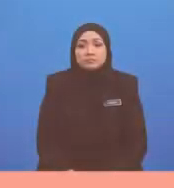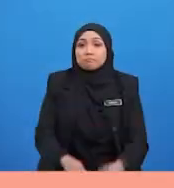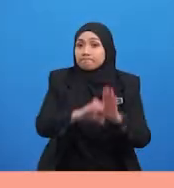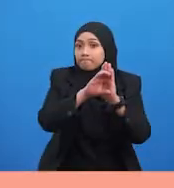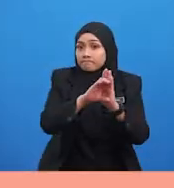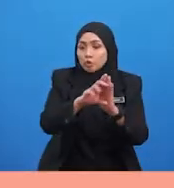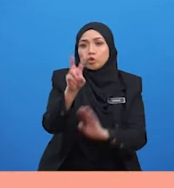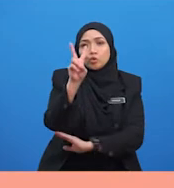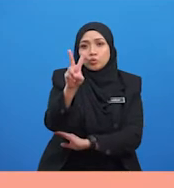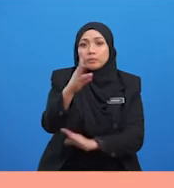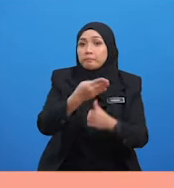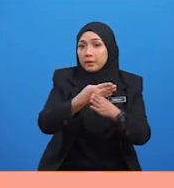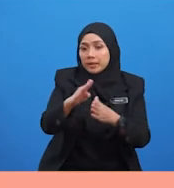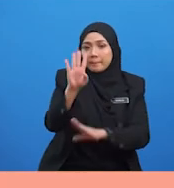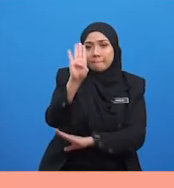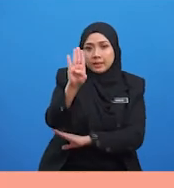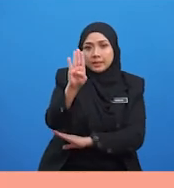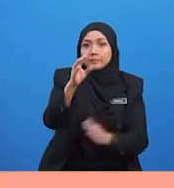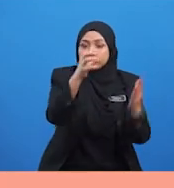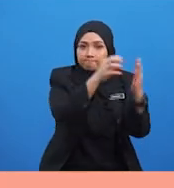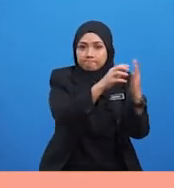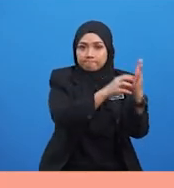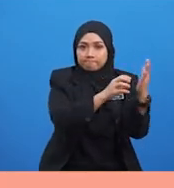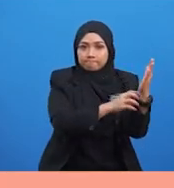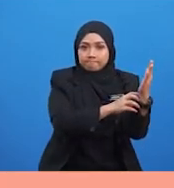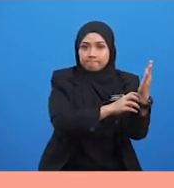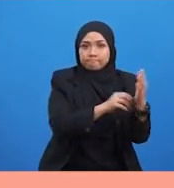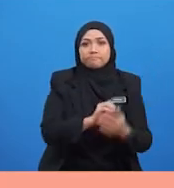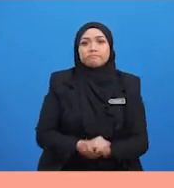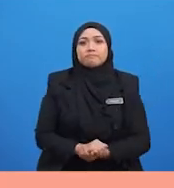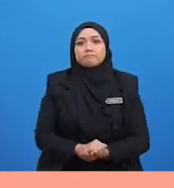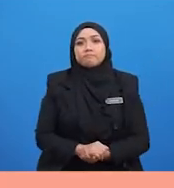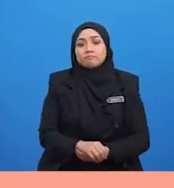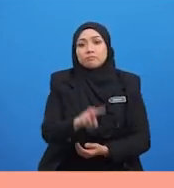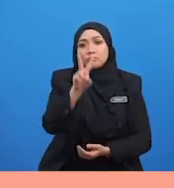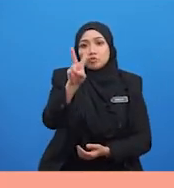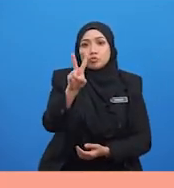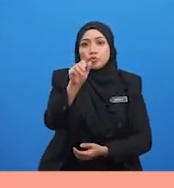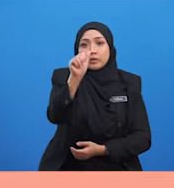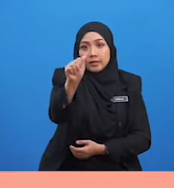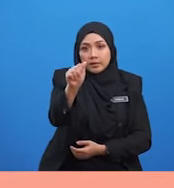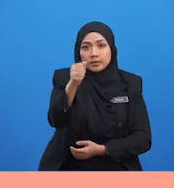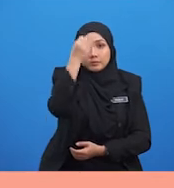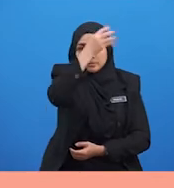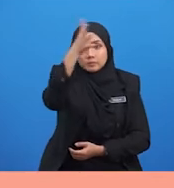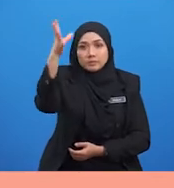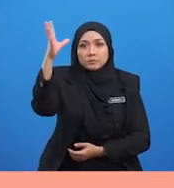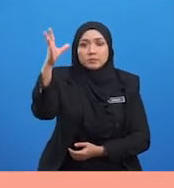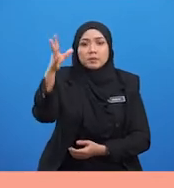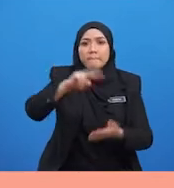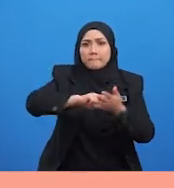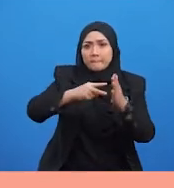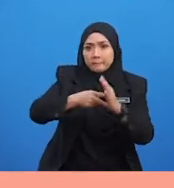Contoh 2. Bahagian B, esei. 2. A. Jelaskan